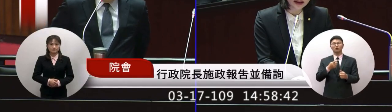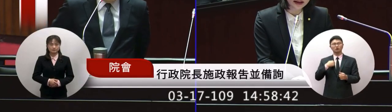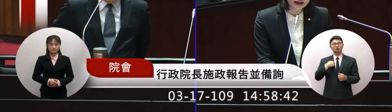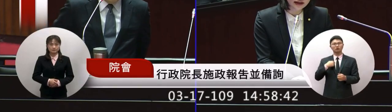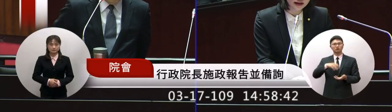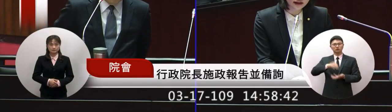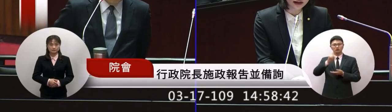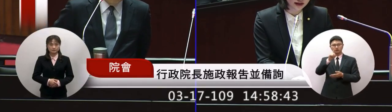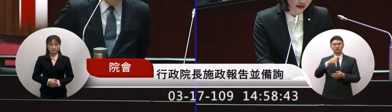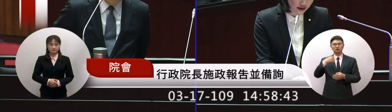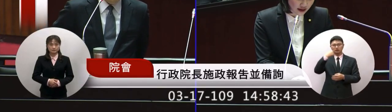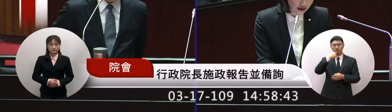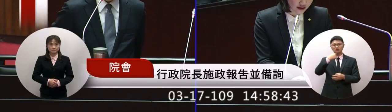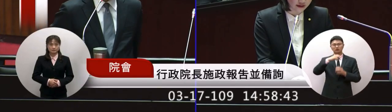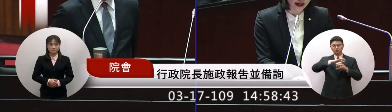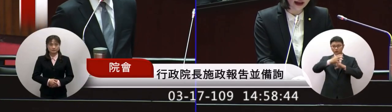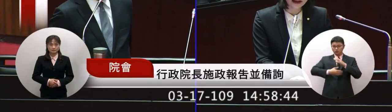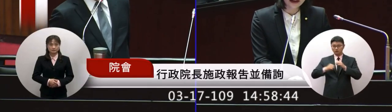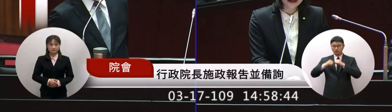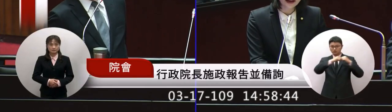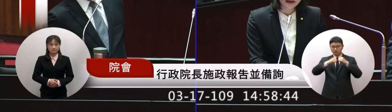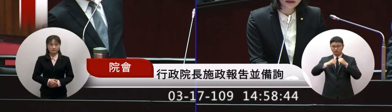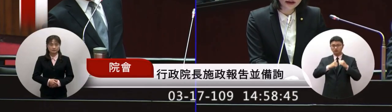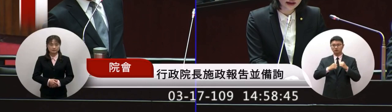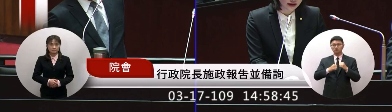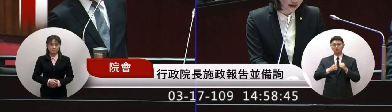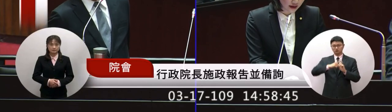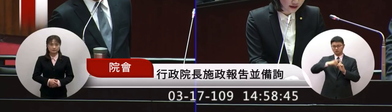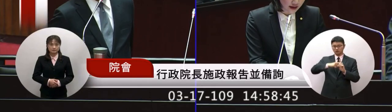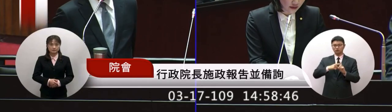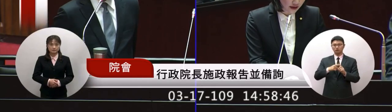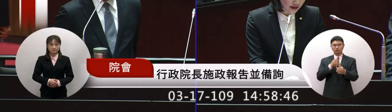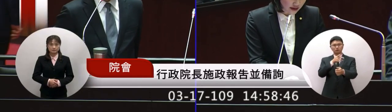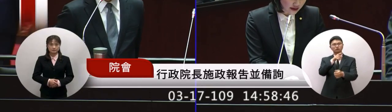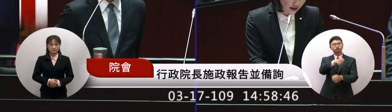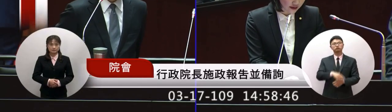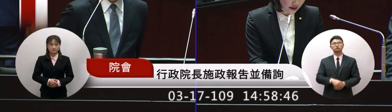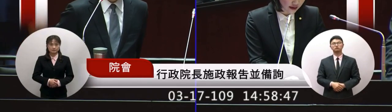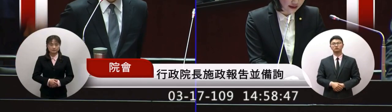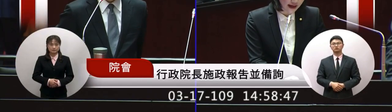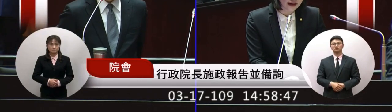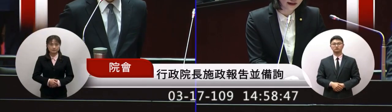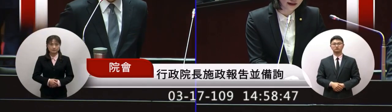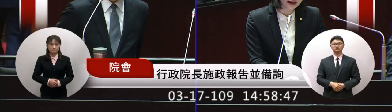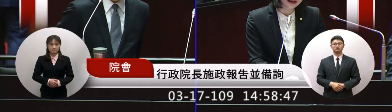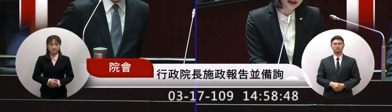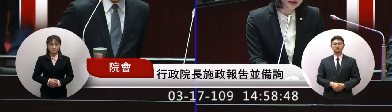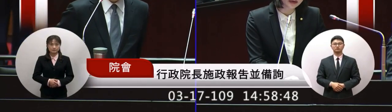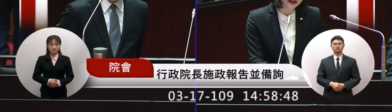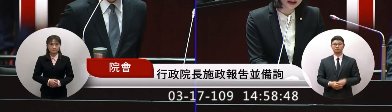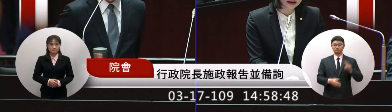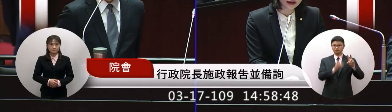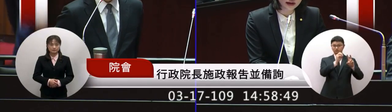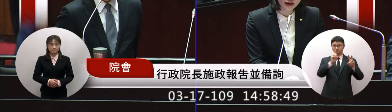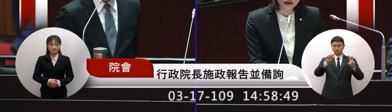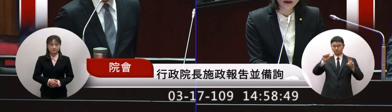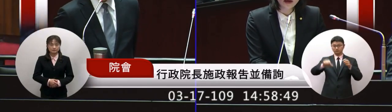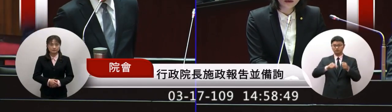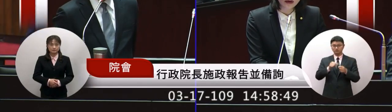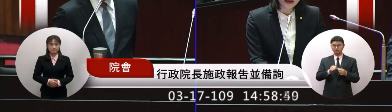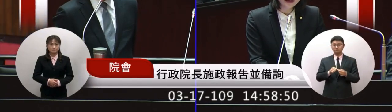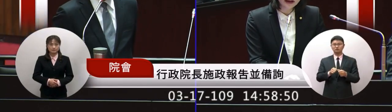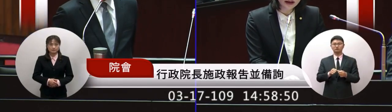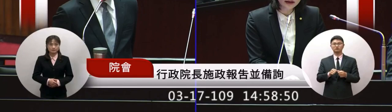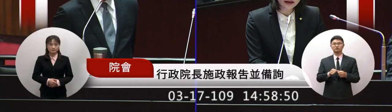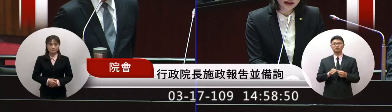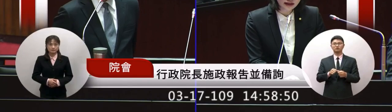国际竞争的实例来问您请问你晓得在2015年的时候，